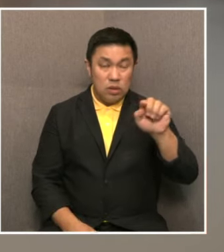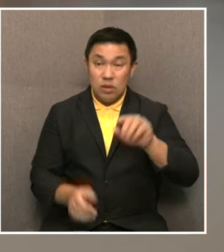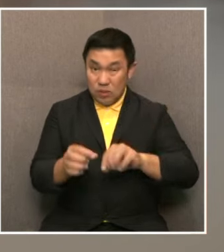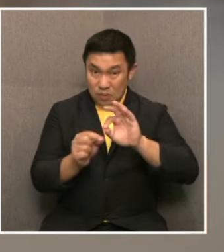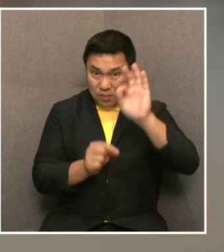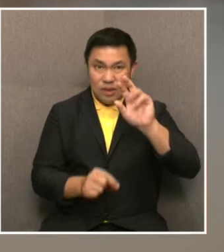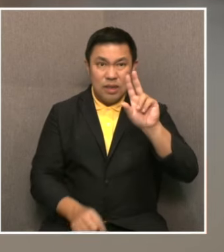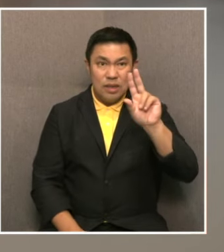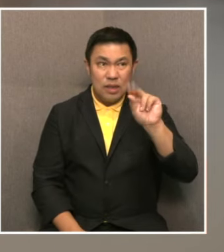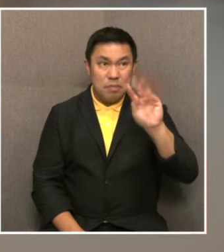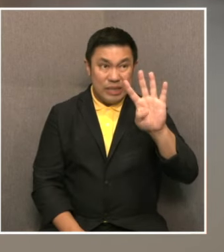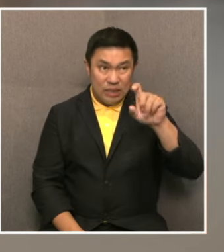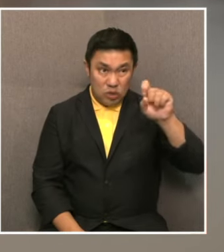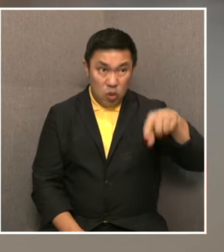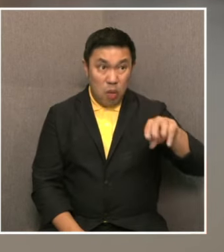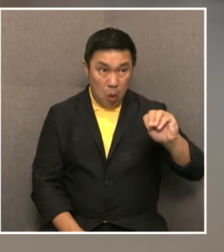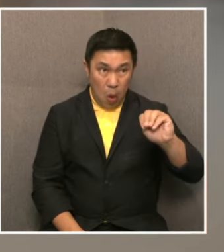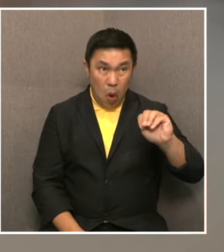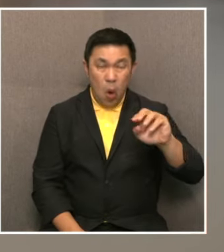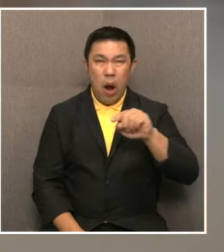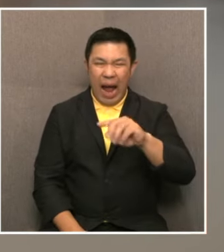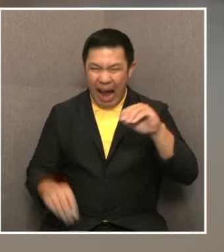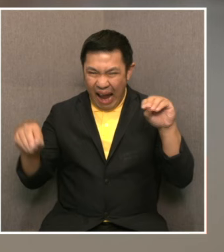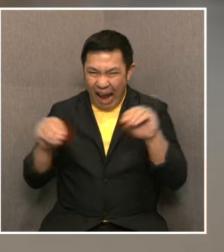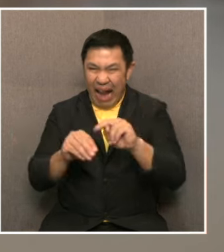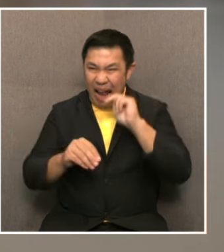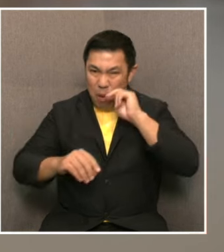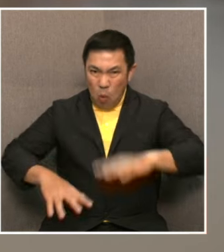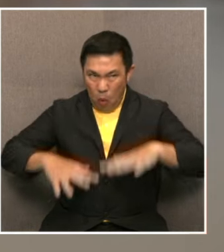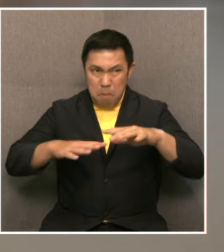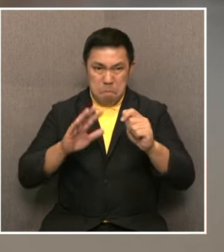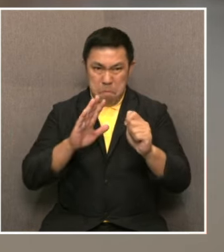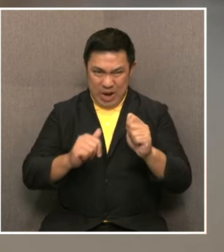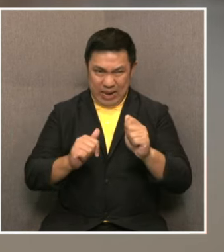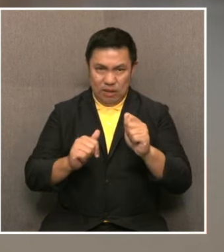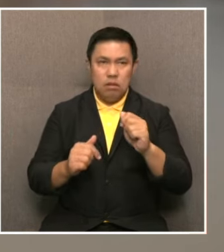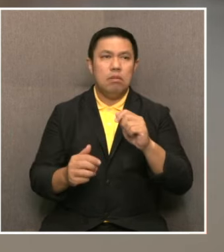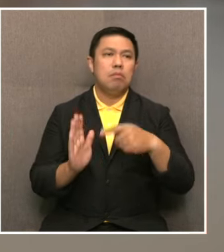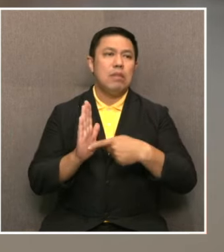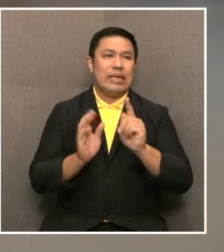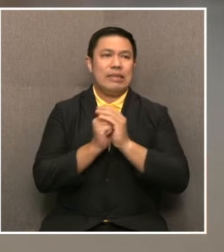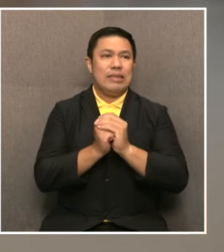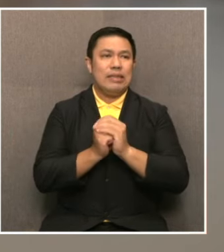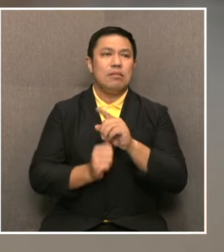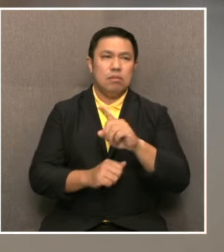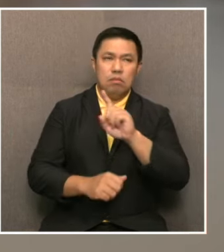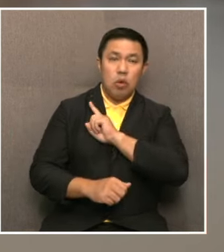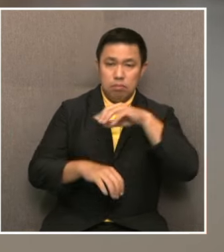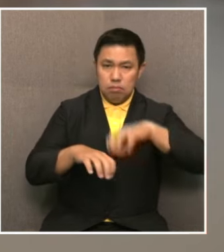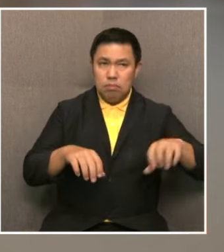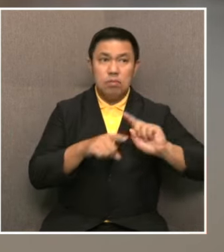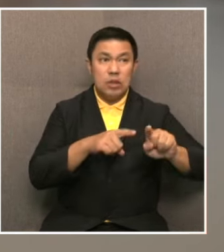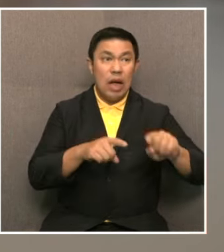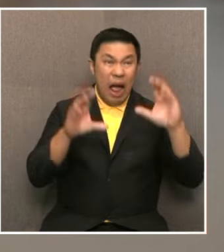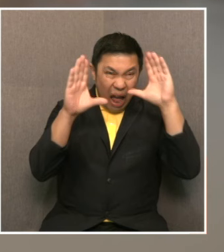เขตเทศบาลเมืองปราจีนบุรีทำให้หน่วยงานต่างๆต้องเฝ้าดูสถานการณ์กันอย่างใกล้ชิดครับย้อนกลับไปในช่วงกลางดึกที่ผ่านมานะครับ